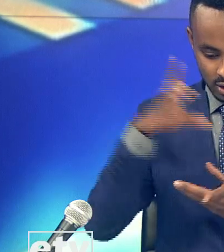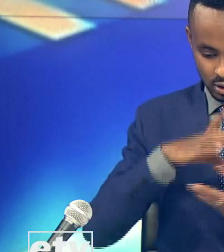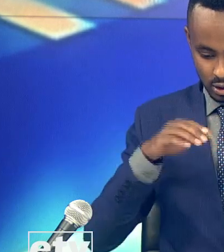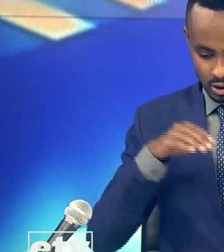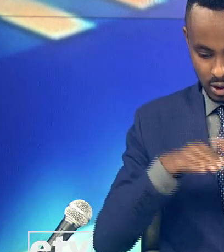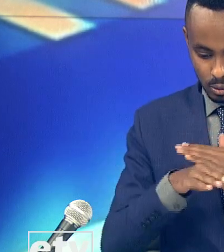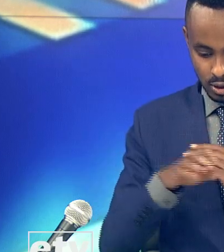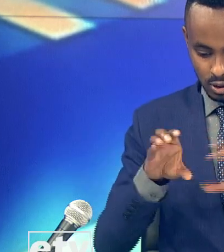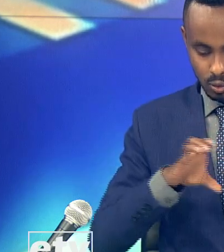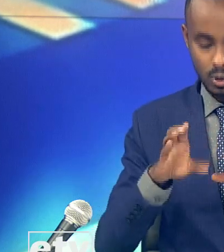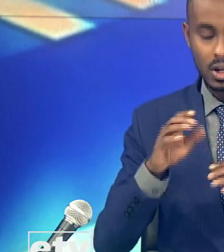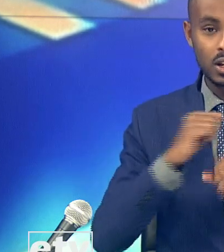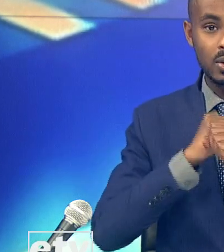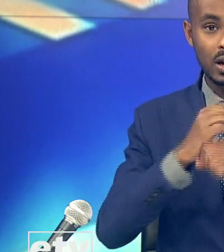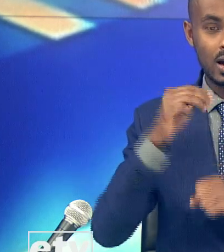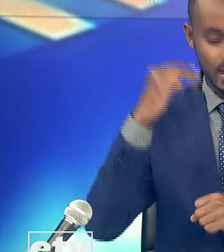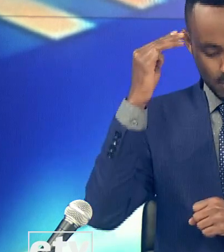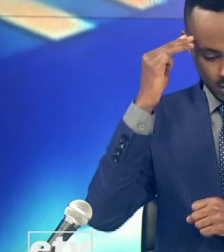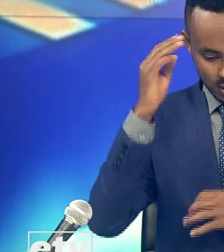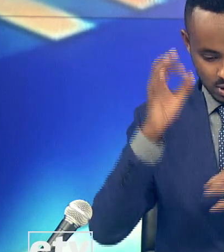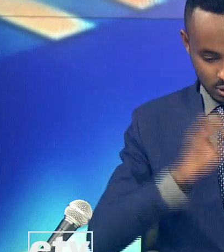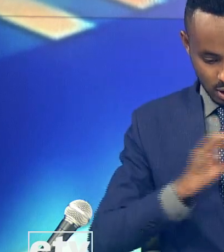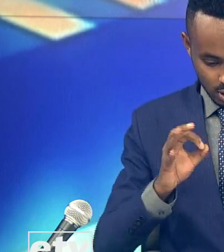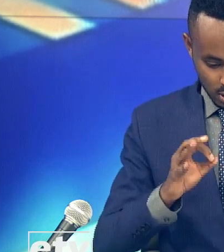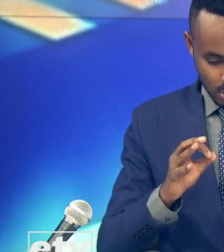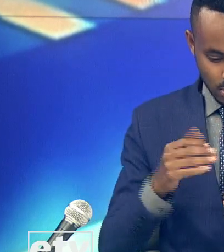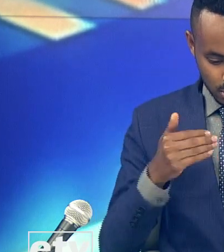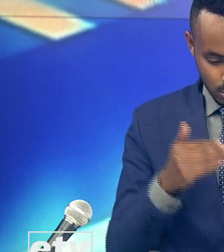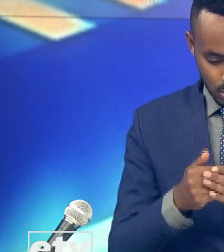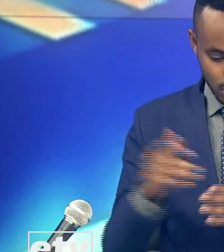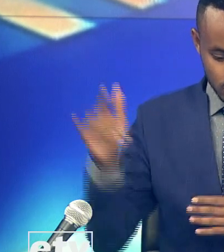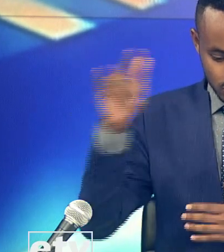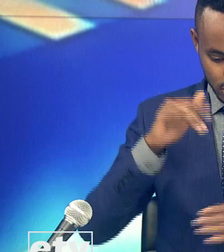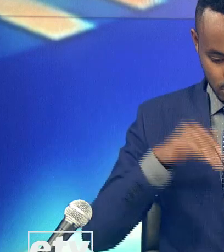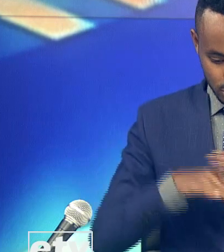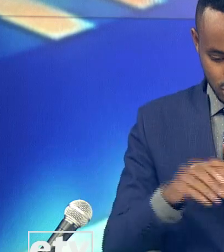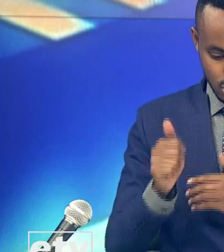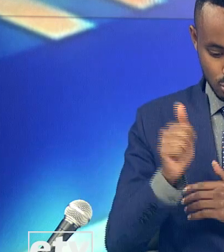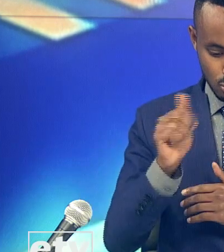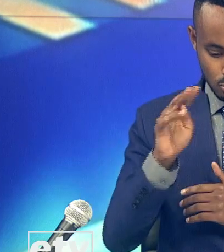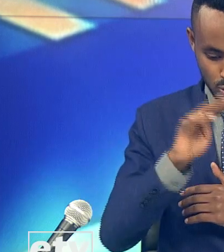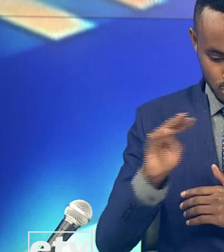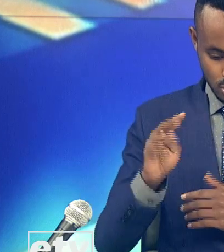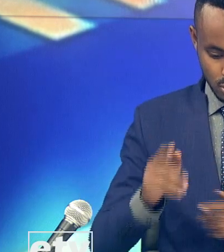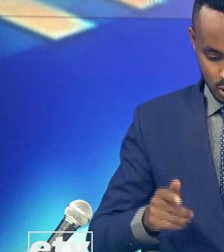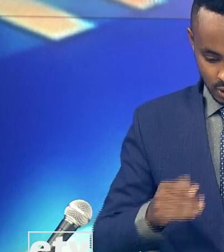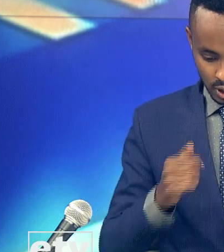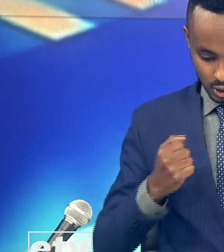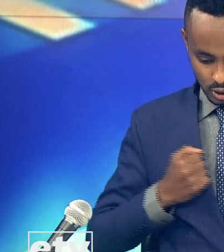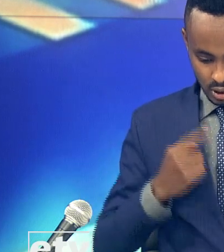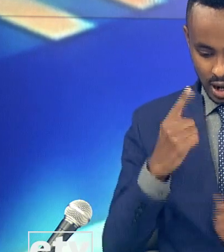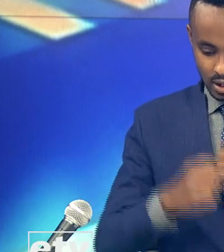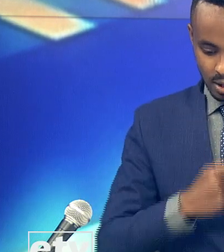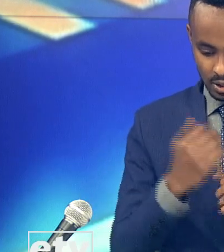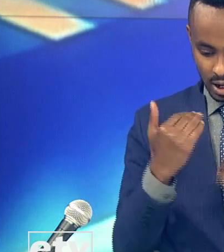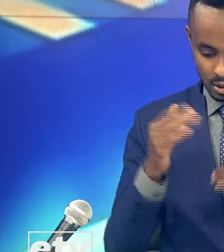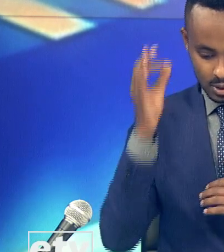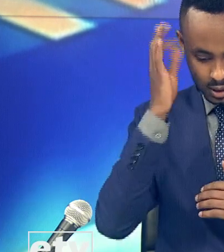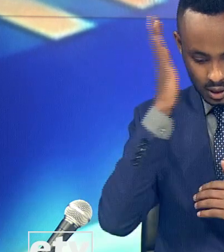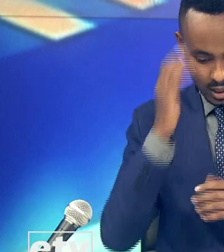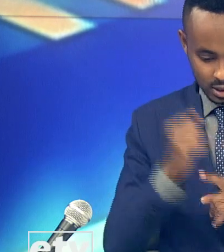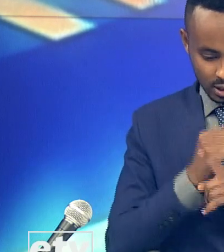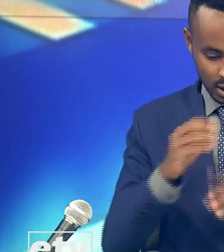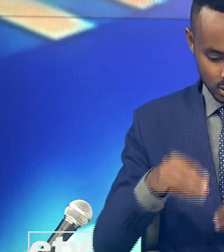ወደ አፋር ክልል እንዲገቡ መደረጉን የመከላከያ ሚኒስቴር ገልጿል። በቅርቡ ከውጭ የገቡት የኡጉጉሙ ታጣቂዎች ለአንድ አመት